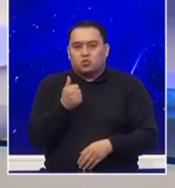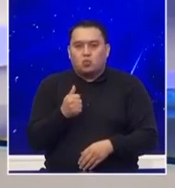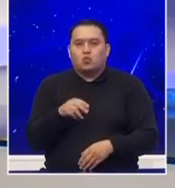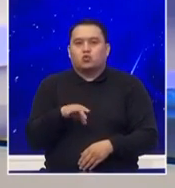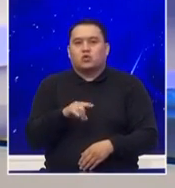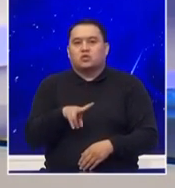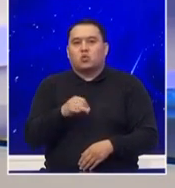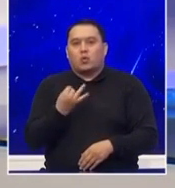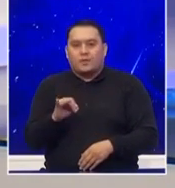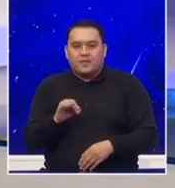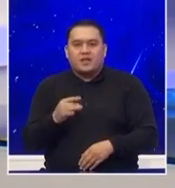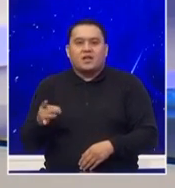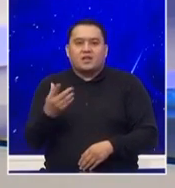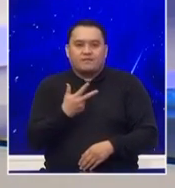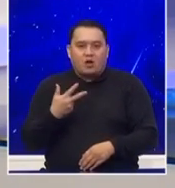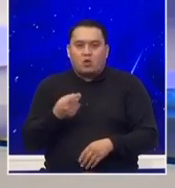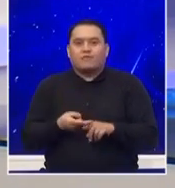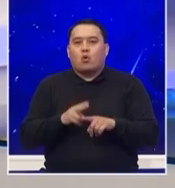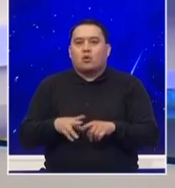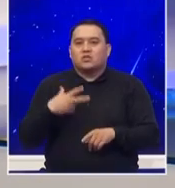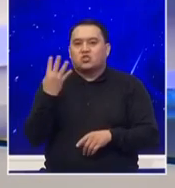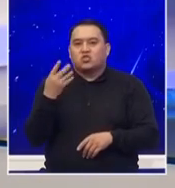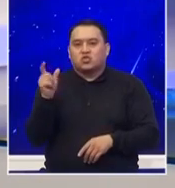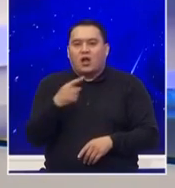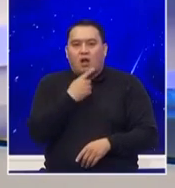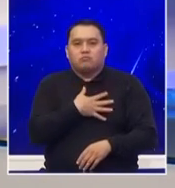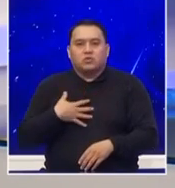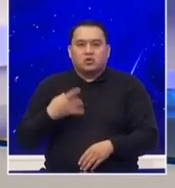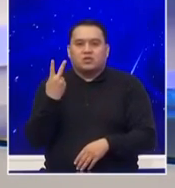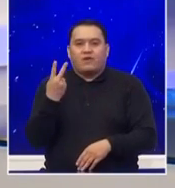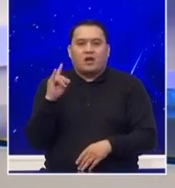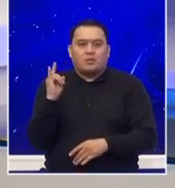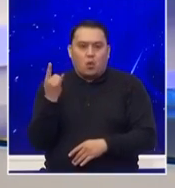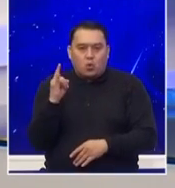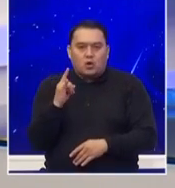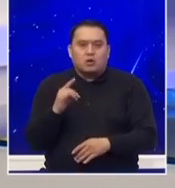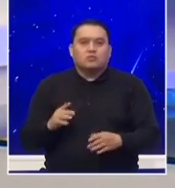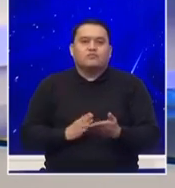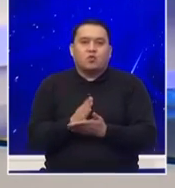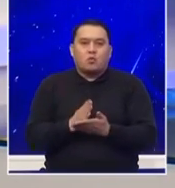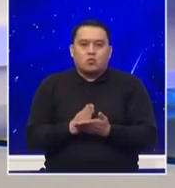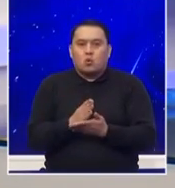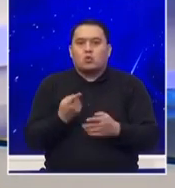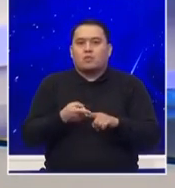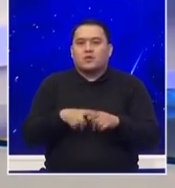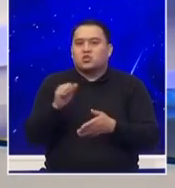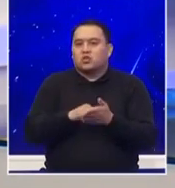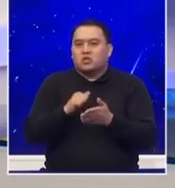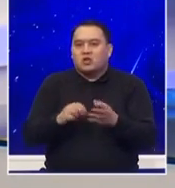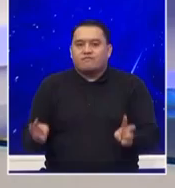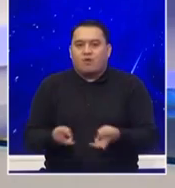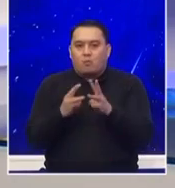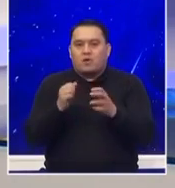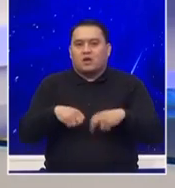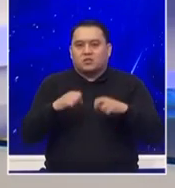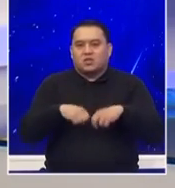микрорайоне Мучельтой. Как сообщают спасатели, пострадали 4 человека, в том числе 2 ребенка. Что же послужило причиной возгорания,